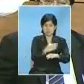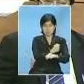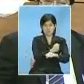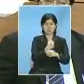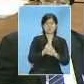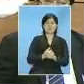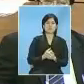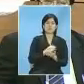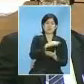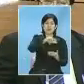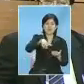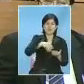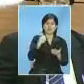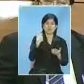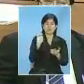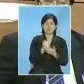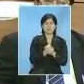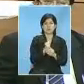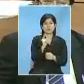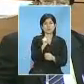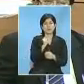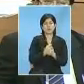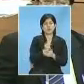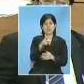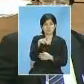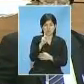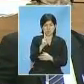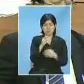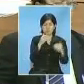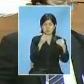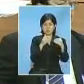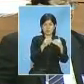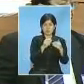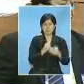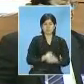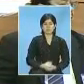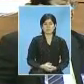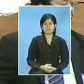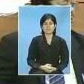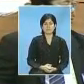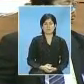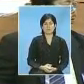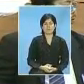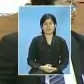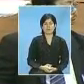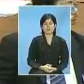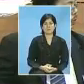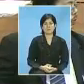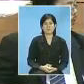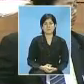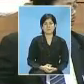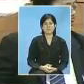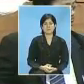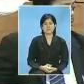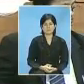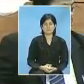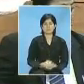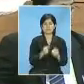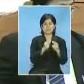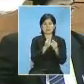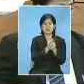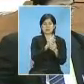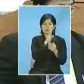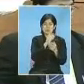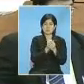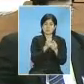มาเพื่อเป็นประโยชน์ในเรื่องของอ่อเรื่องของการดำเนินการในเรื่องของธุรกิจได้